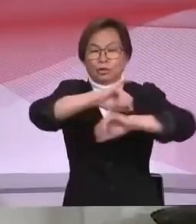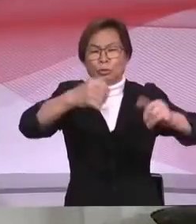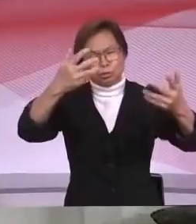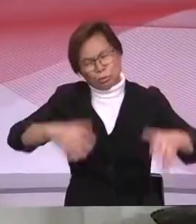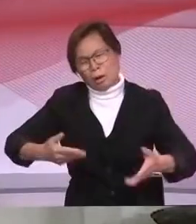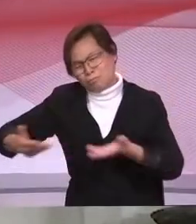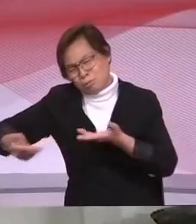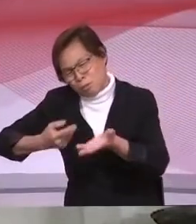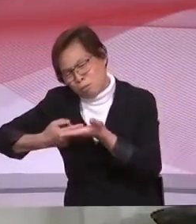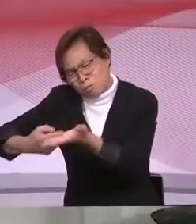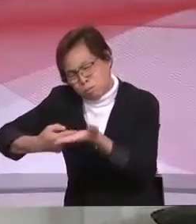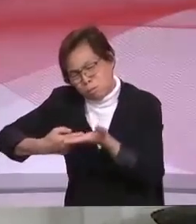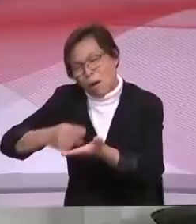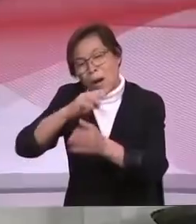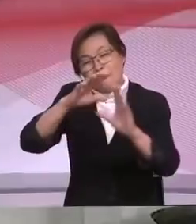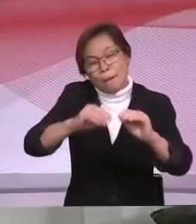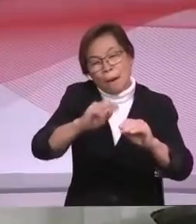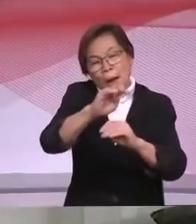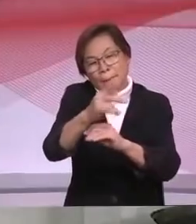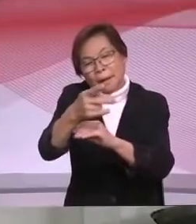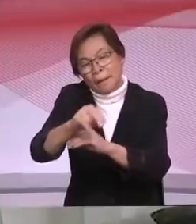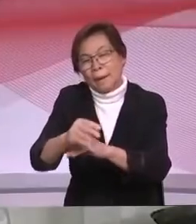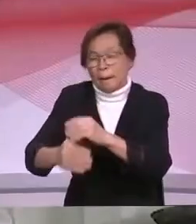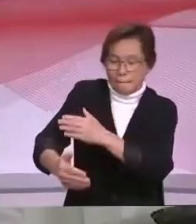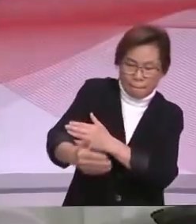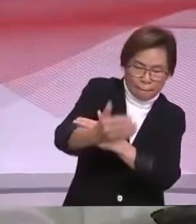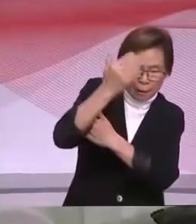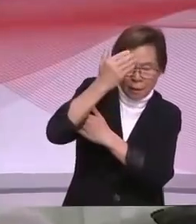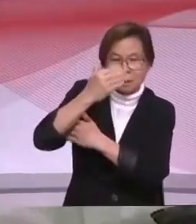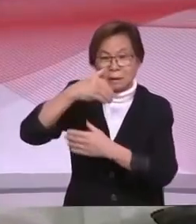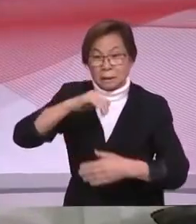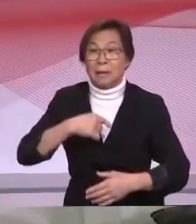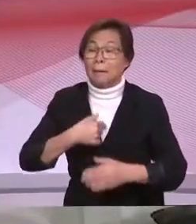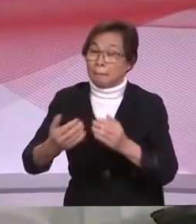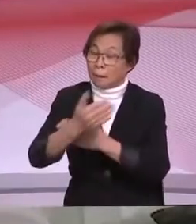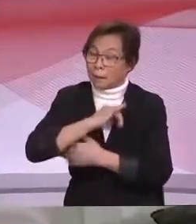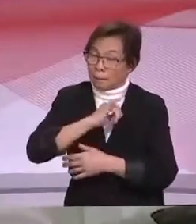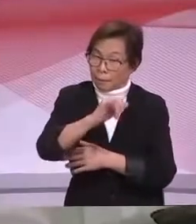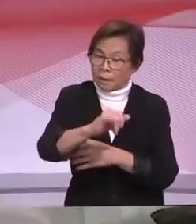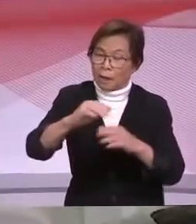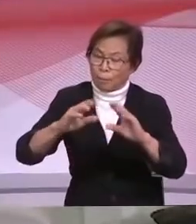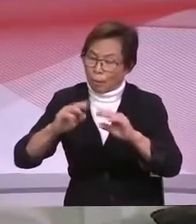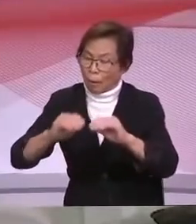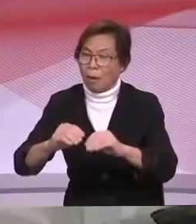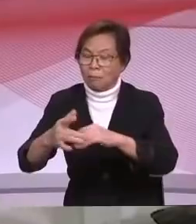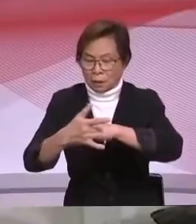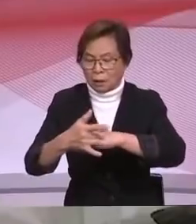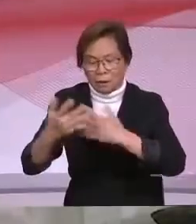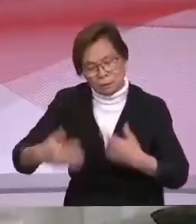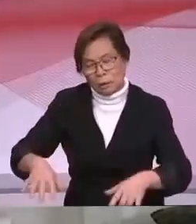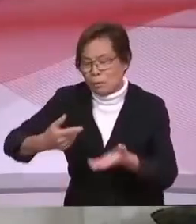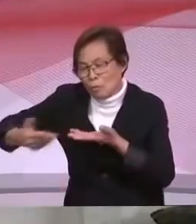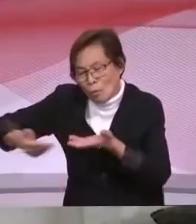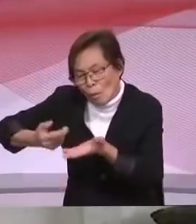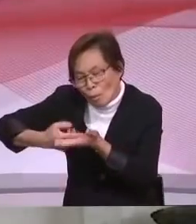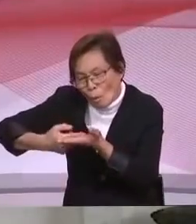ada mesyuarat MKN. Dan pagi tadi pun saya dalam mesyuarat teknikal membincangkan. Dan tengah hari